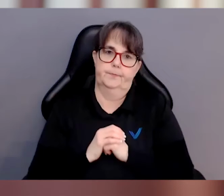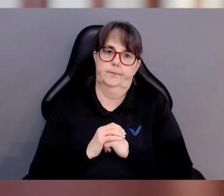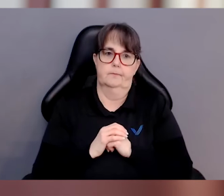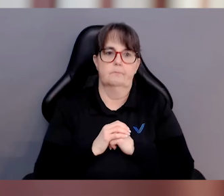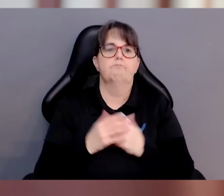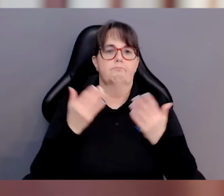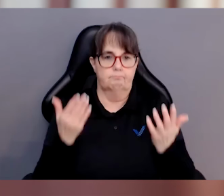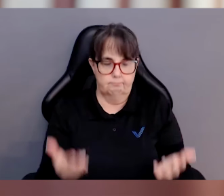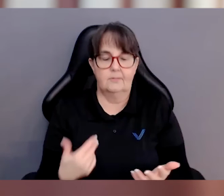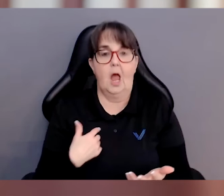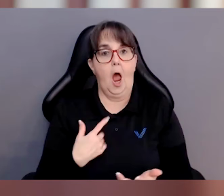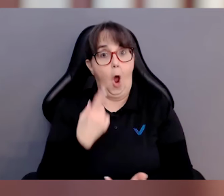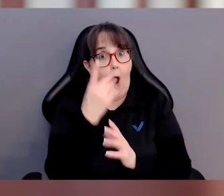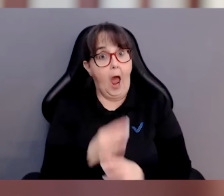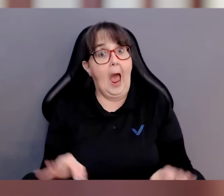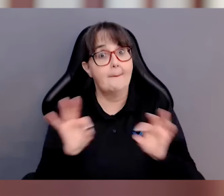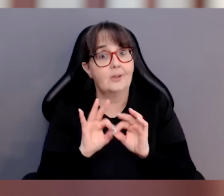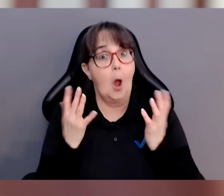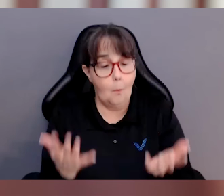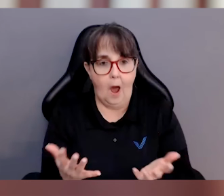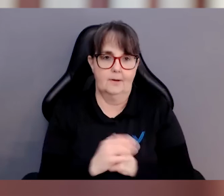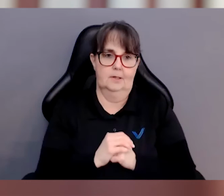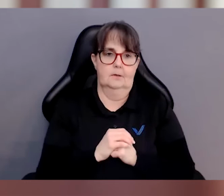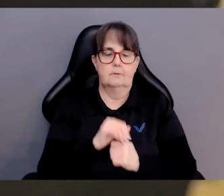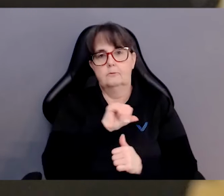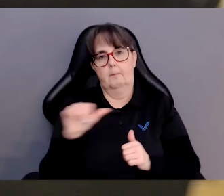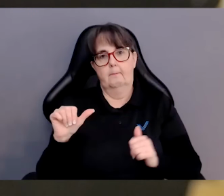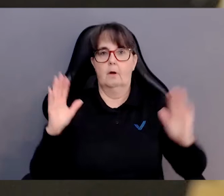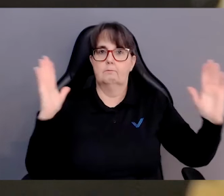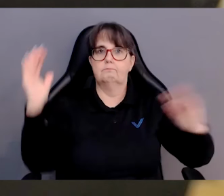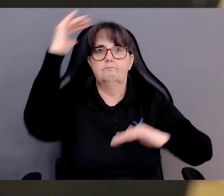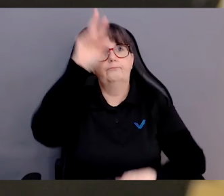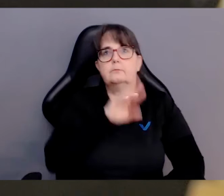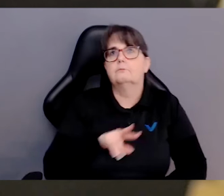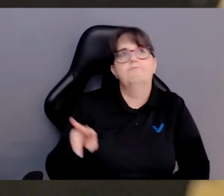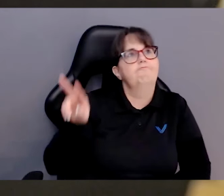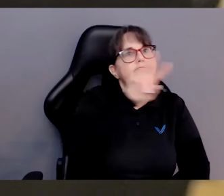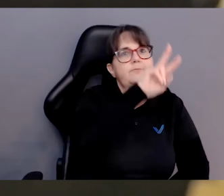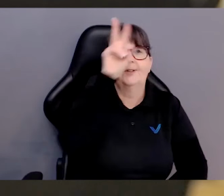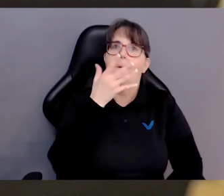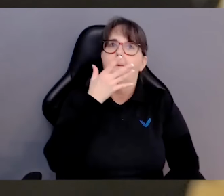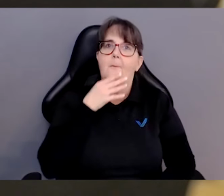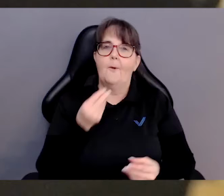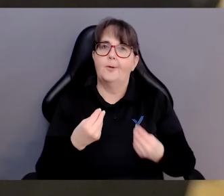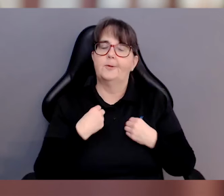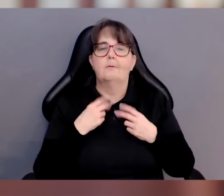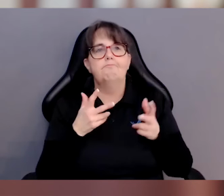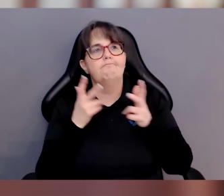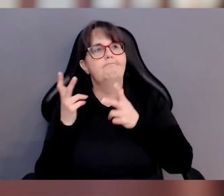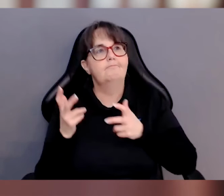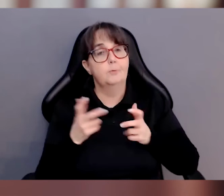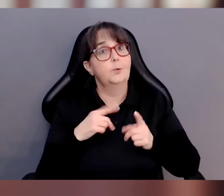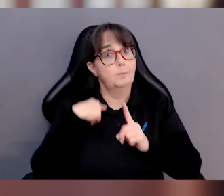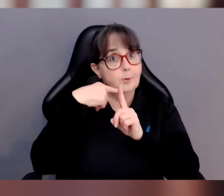monde. Ce que je trouve très important, c'est que ce n'est pas juste regarder le tableau. Oui, on apprécie le tableau, mais